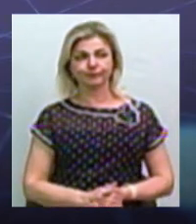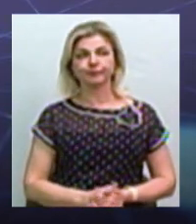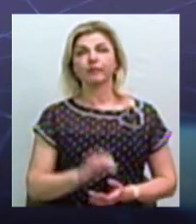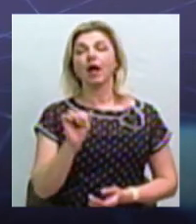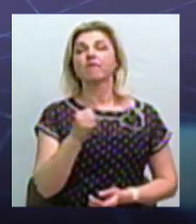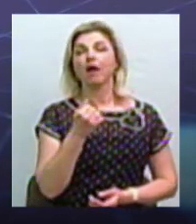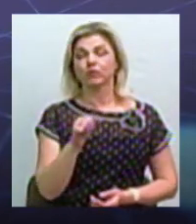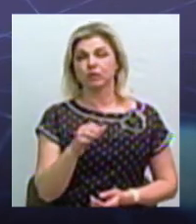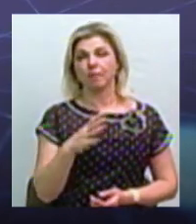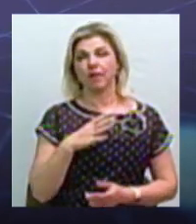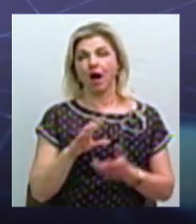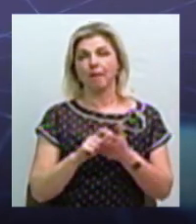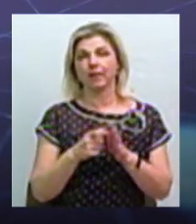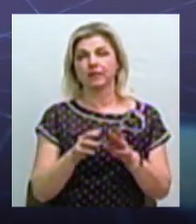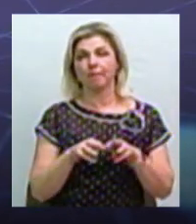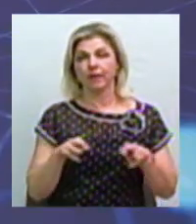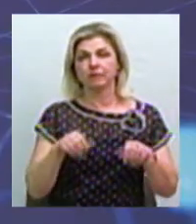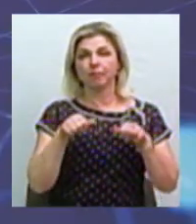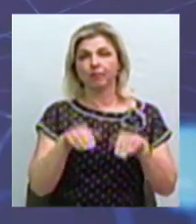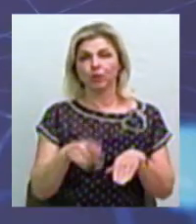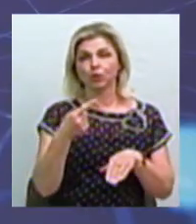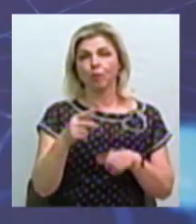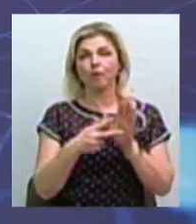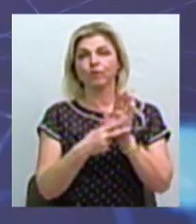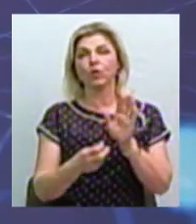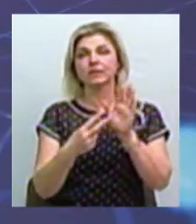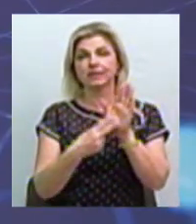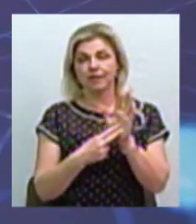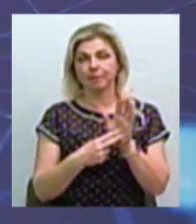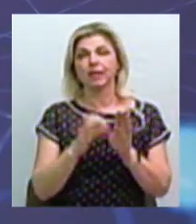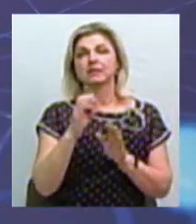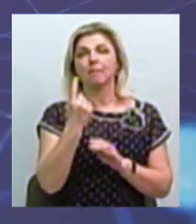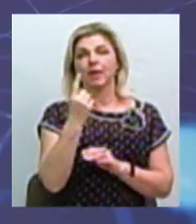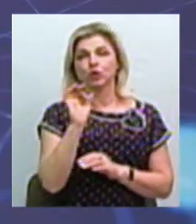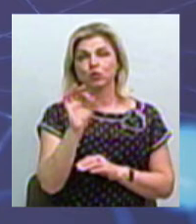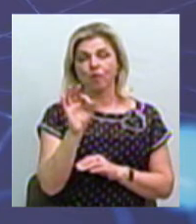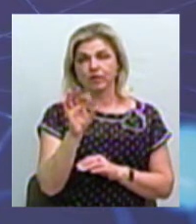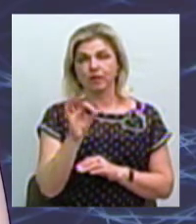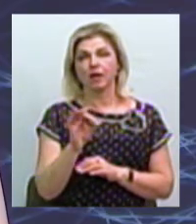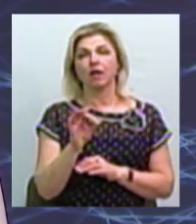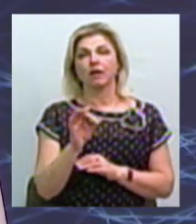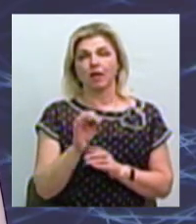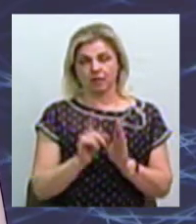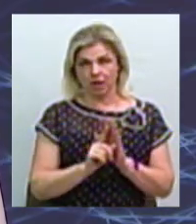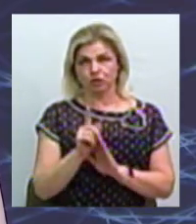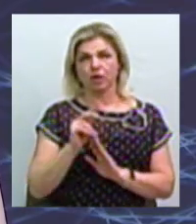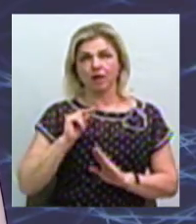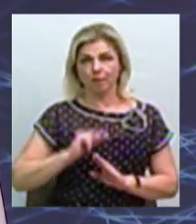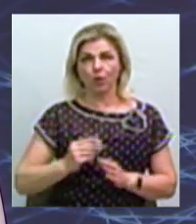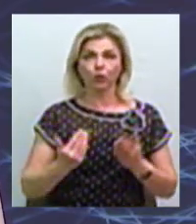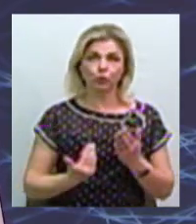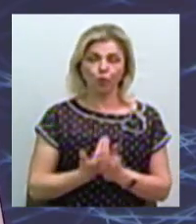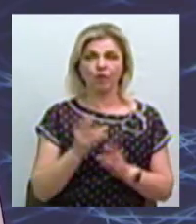Кабмін прийняв постанову номер 807, згідно з якою з 1 жовтня набувають чинності